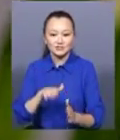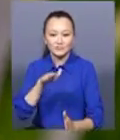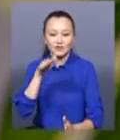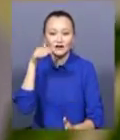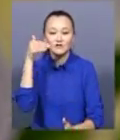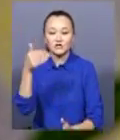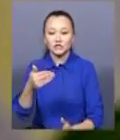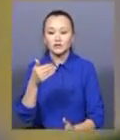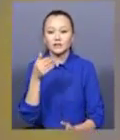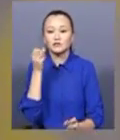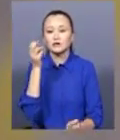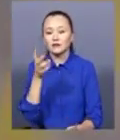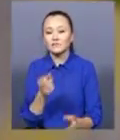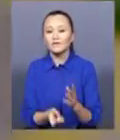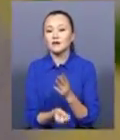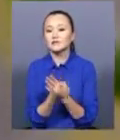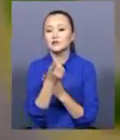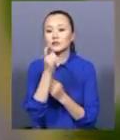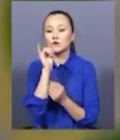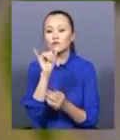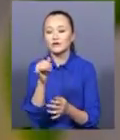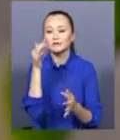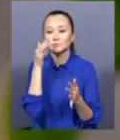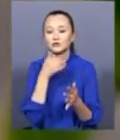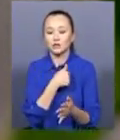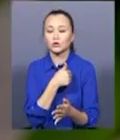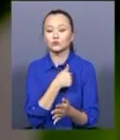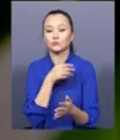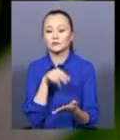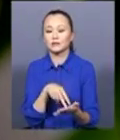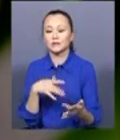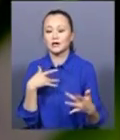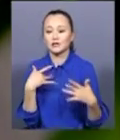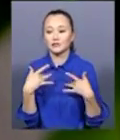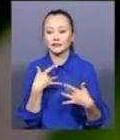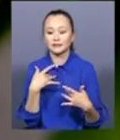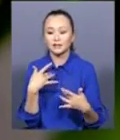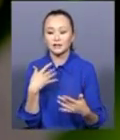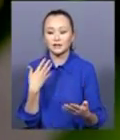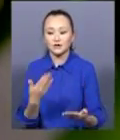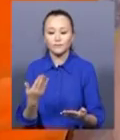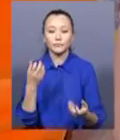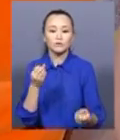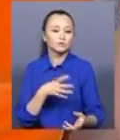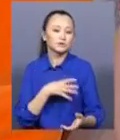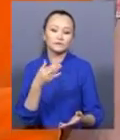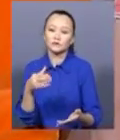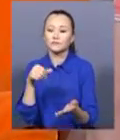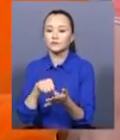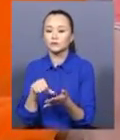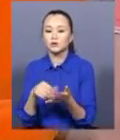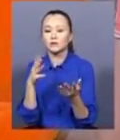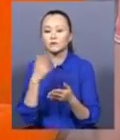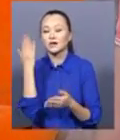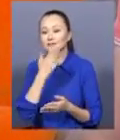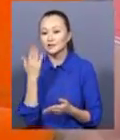Ведь как-то возникла у вас мысль, вот я хочу стать актрисой. Может быть, вы увидели выступление какого-то